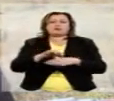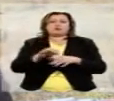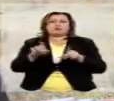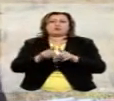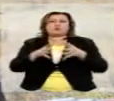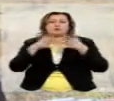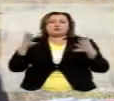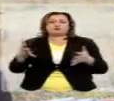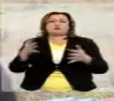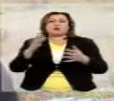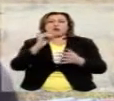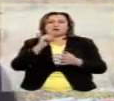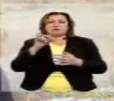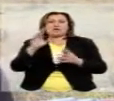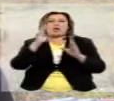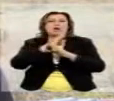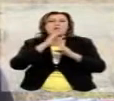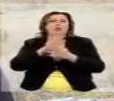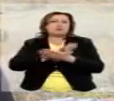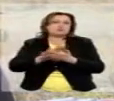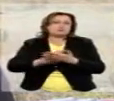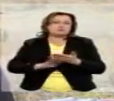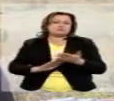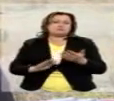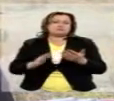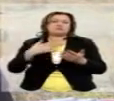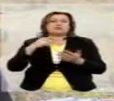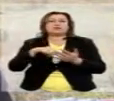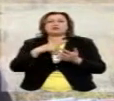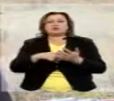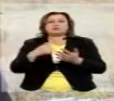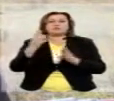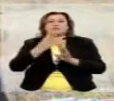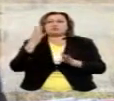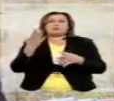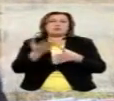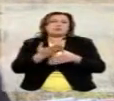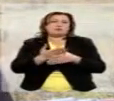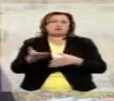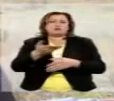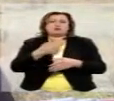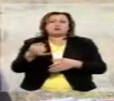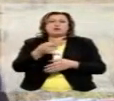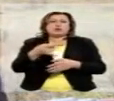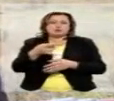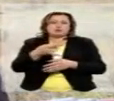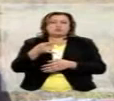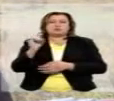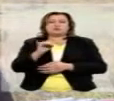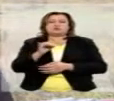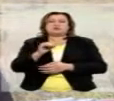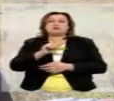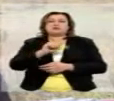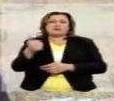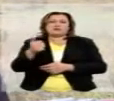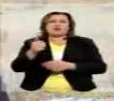такую масштабную экологическую акцию. Наша задача оказать, наверное, в первую очередь содействие нашему региону, ну и